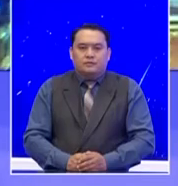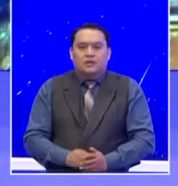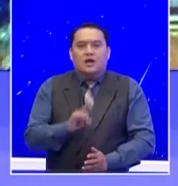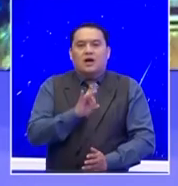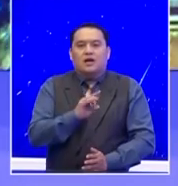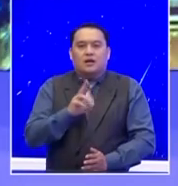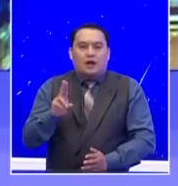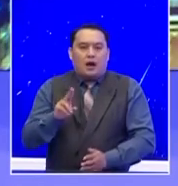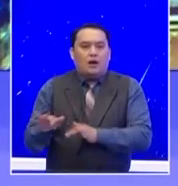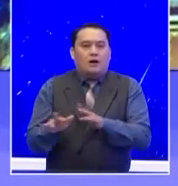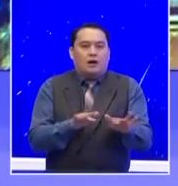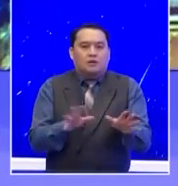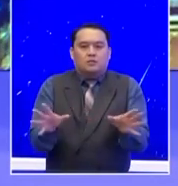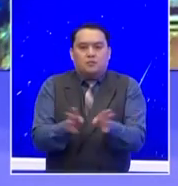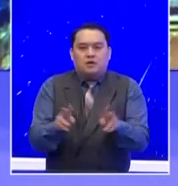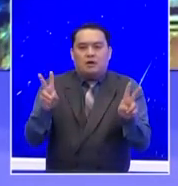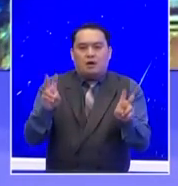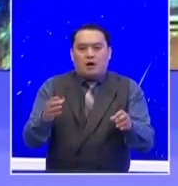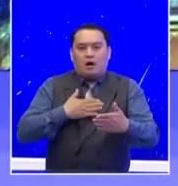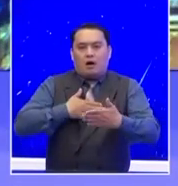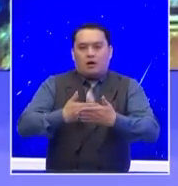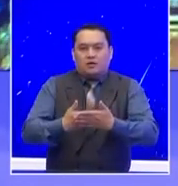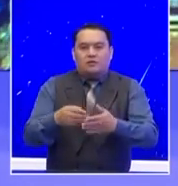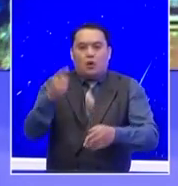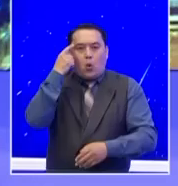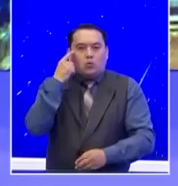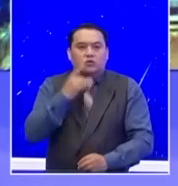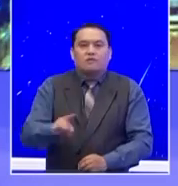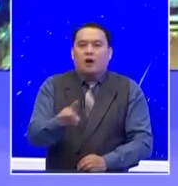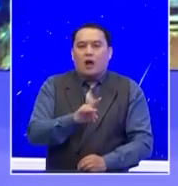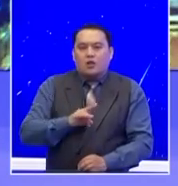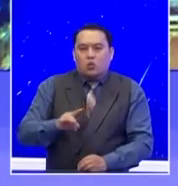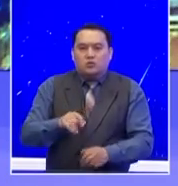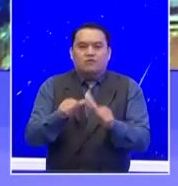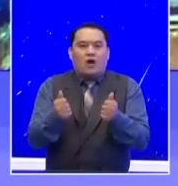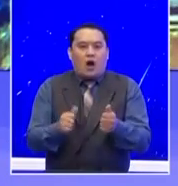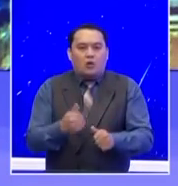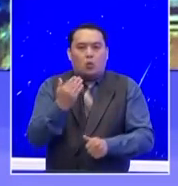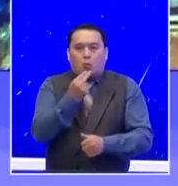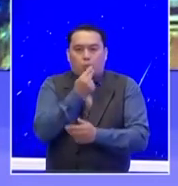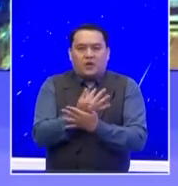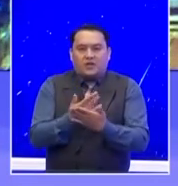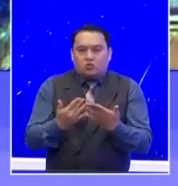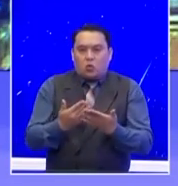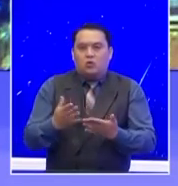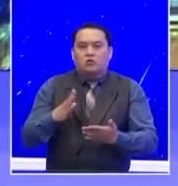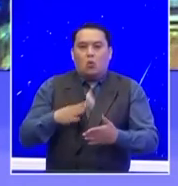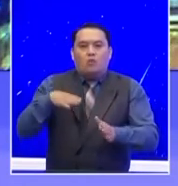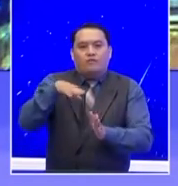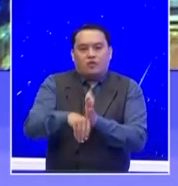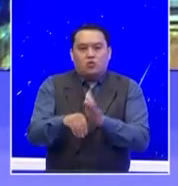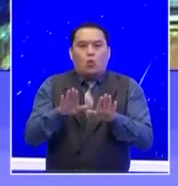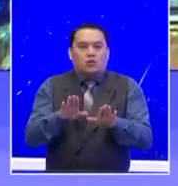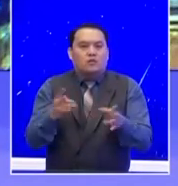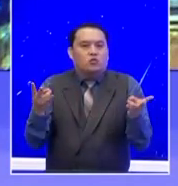Республиканскую акцию «Безбергемис» активно поддержали предприниматели Коксулского района. Сформированные ими продуктовые корзины включили не